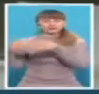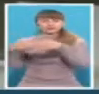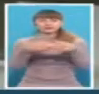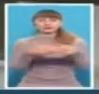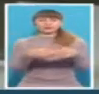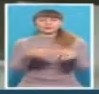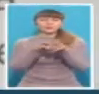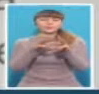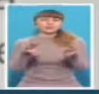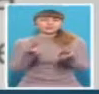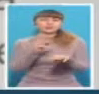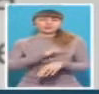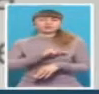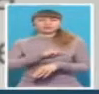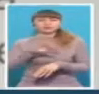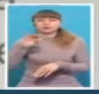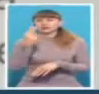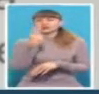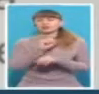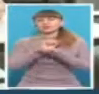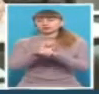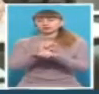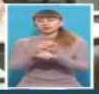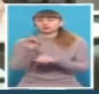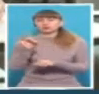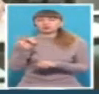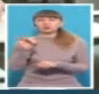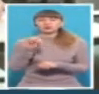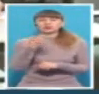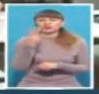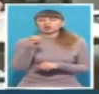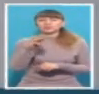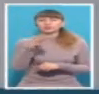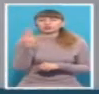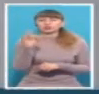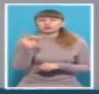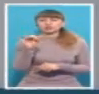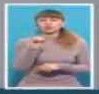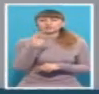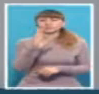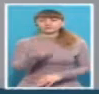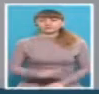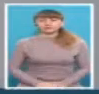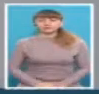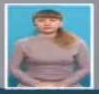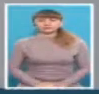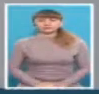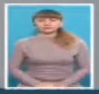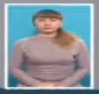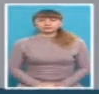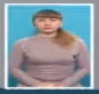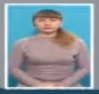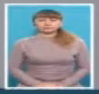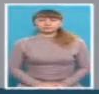адам бағдарламаға қатысушы атанып, 648 азамат жұмыспен қамтылған. Техникалық және кәсіби біліммен қамту